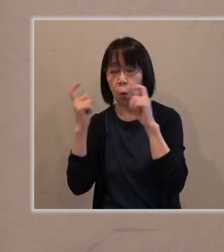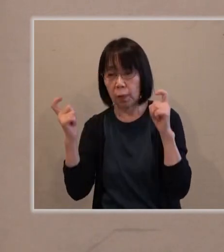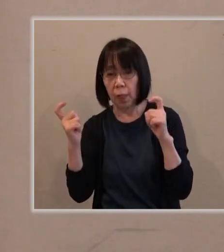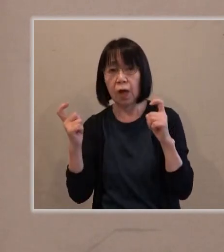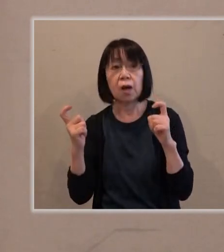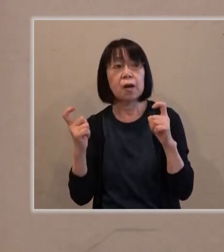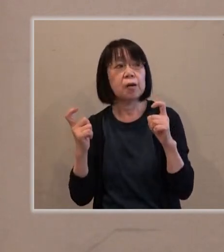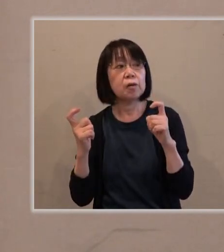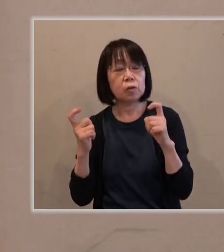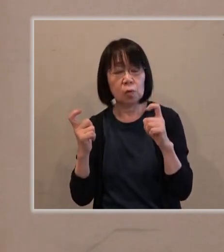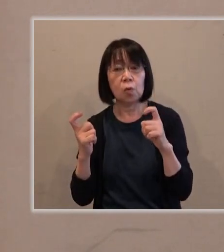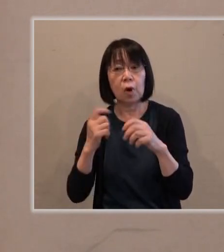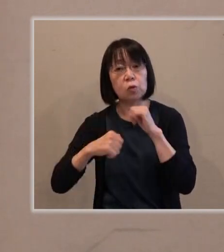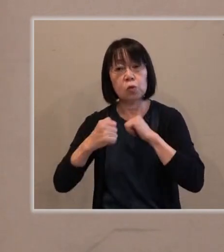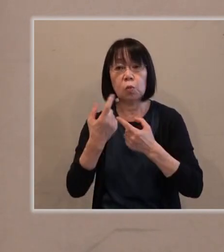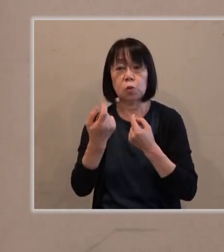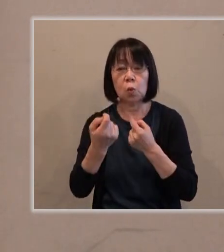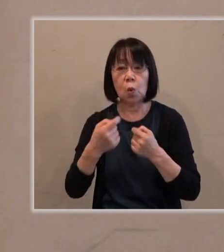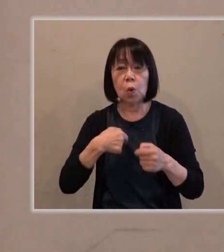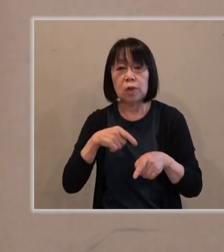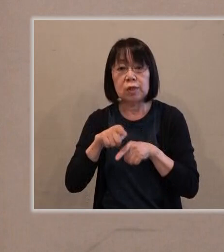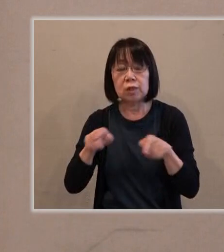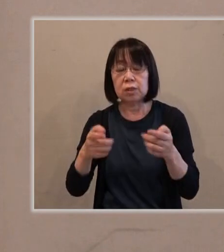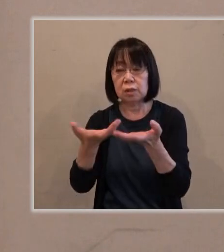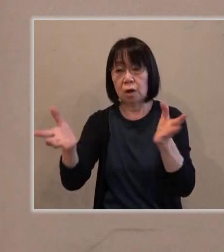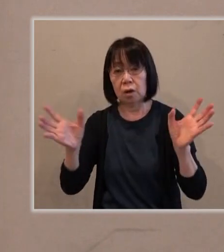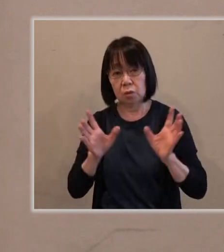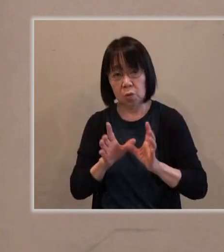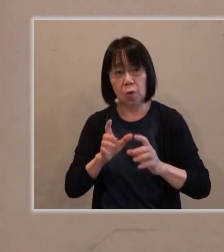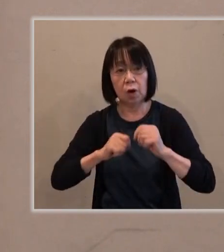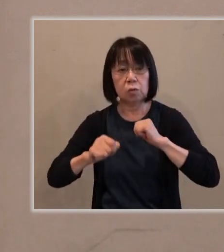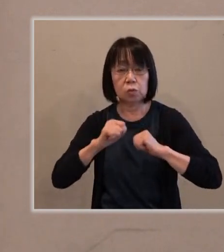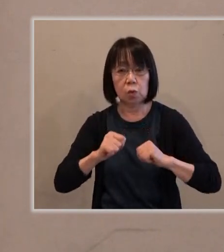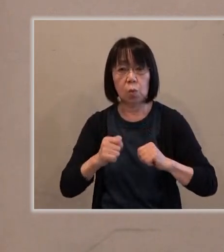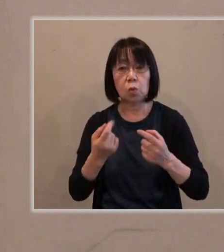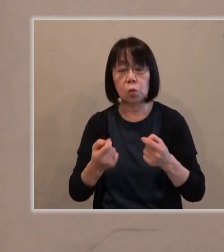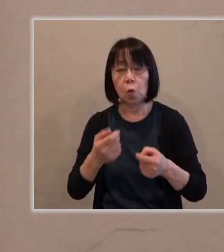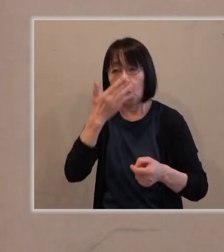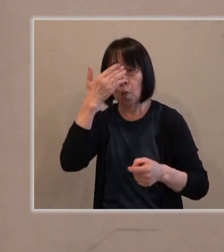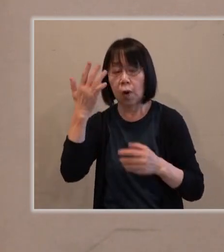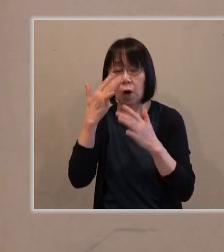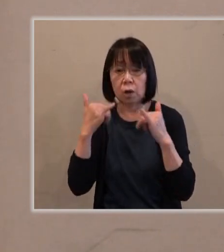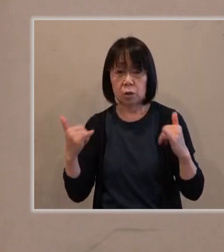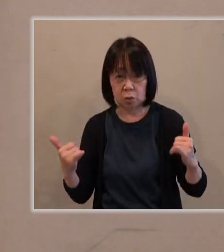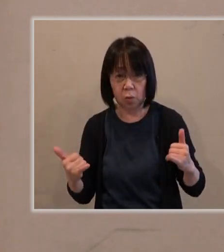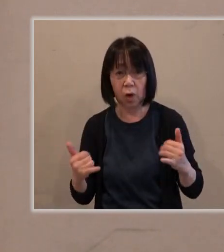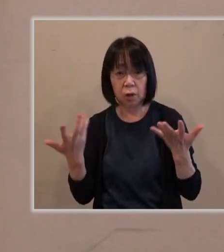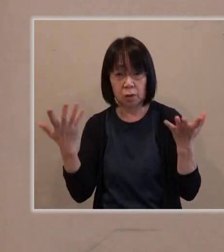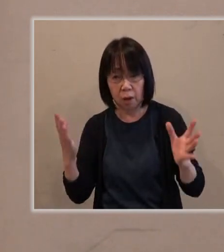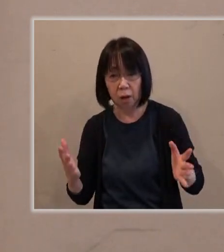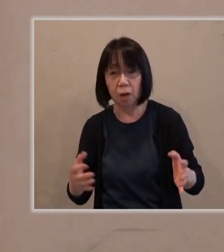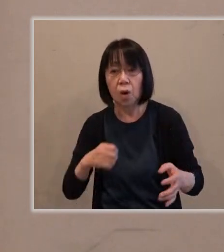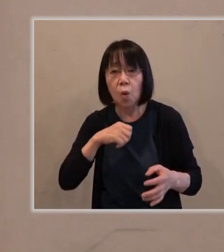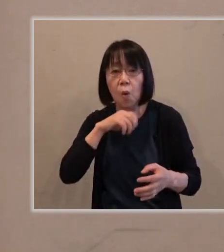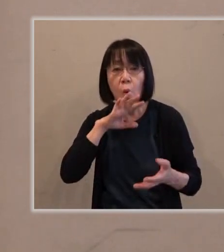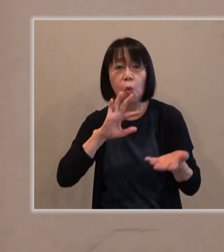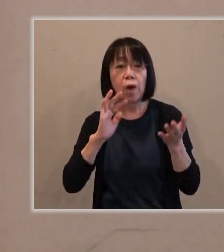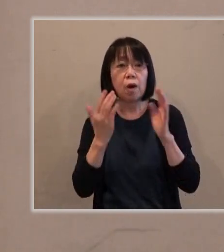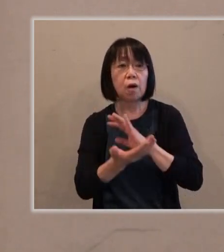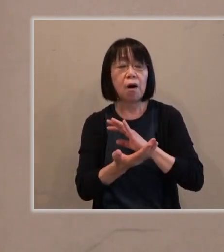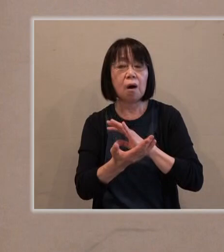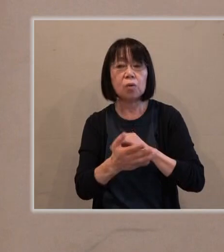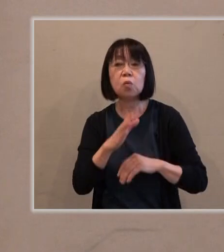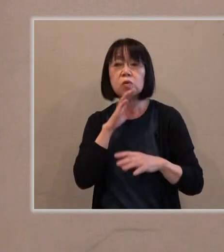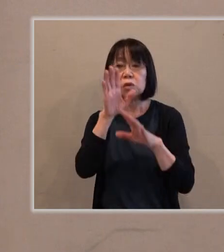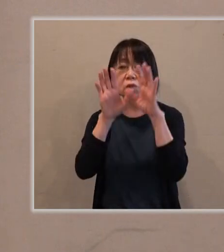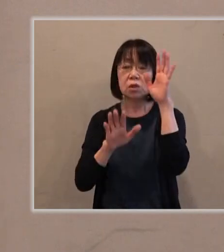自治会の活動なんかもやっぱりあの若い人がいない、 みんな高齢化してしまってるっていう実態